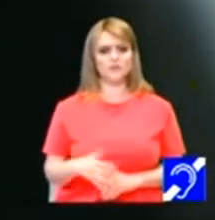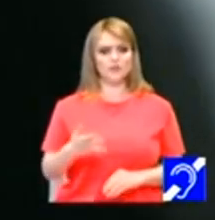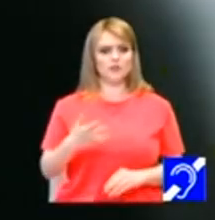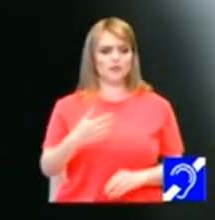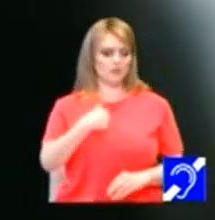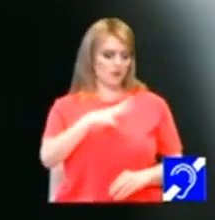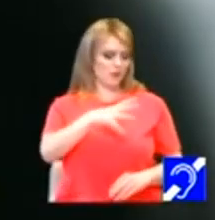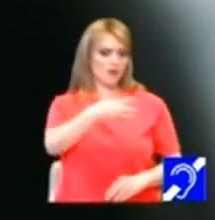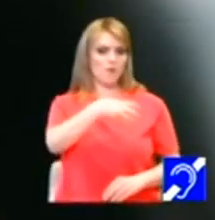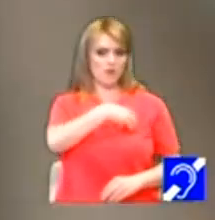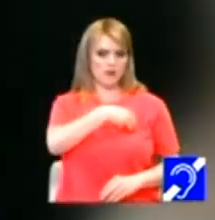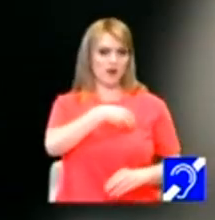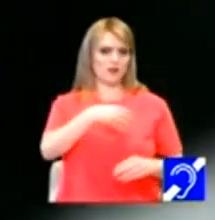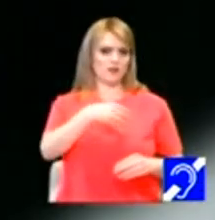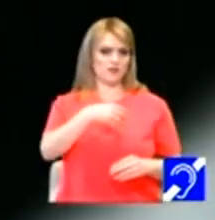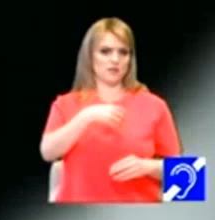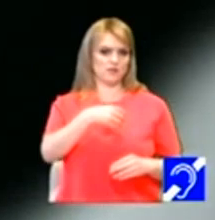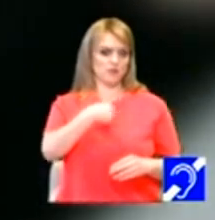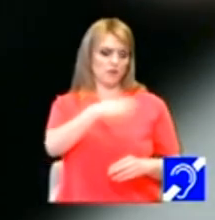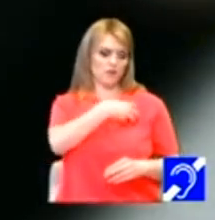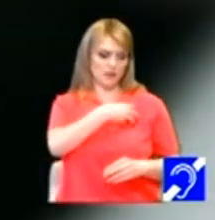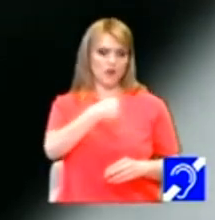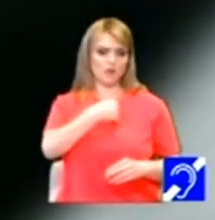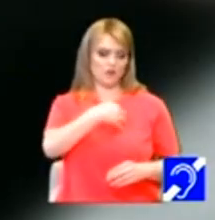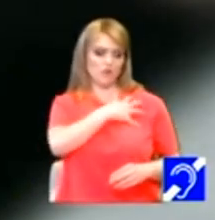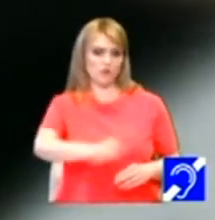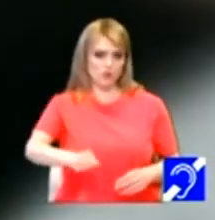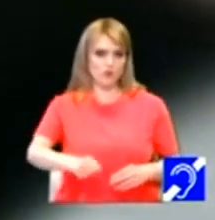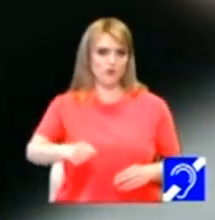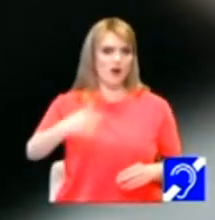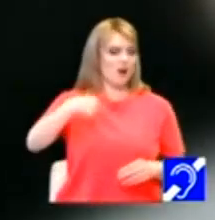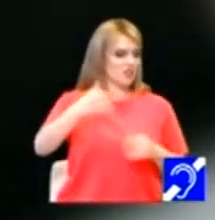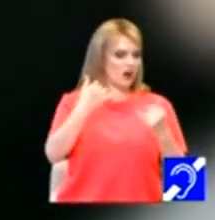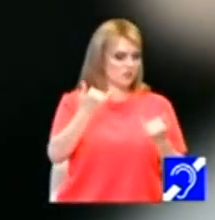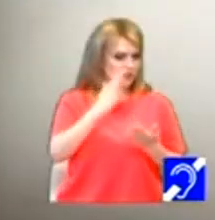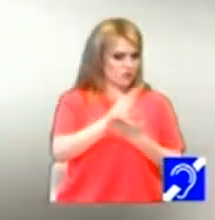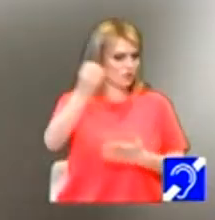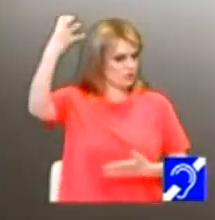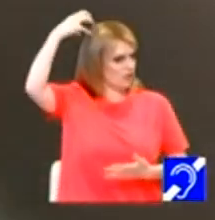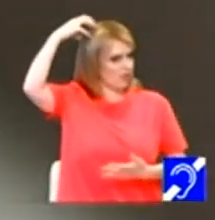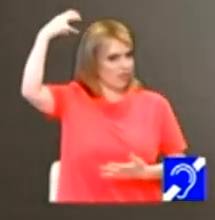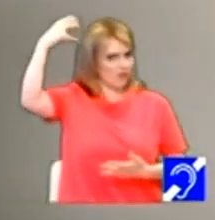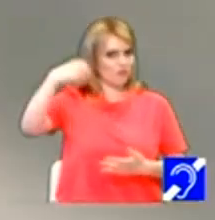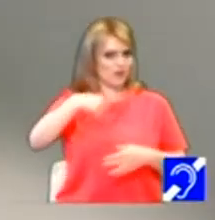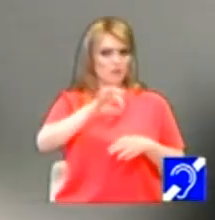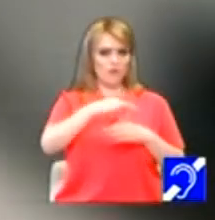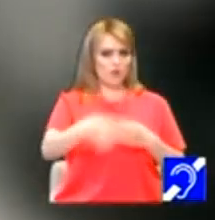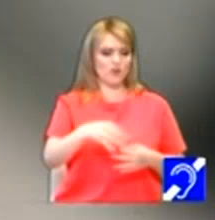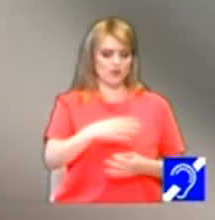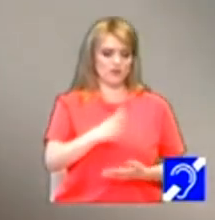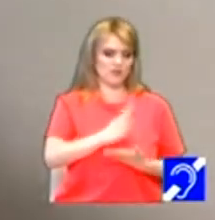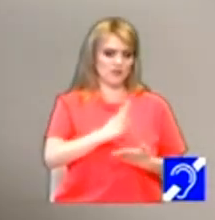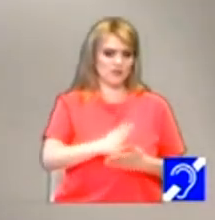și vulturul de aur. Pe urmă, iată, în cap aici au și șușcam, așa, o gematomă. Vedeam că ați filmat, să